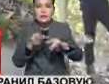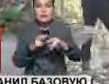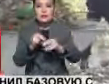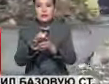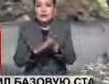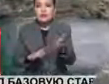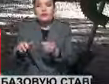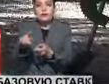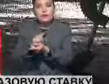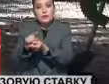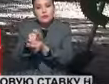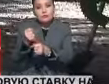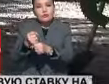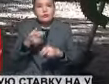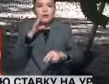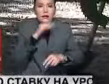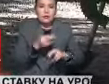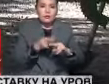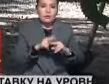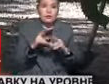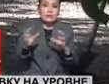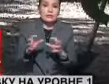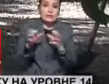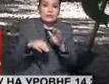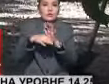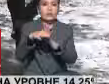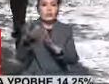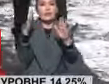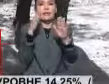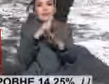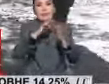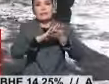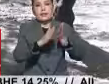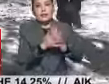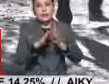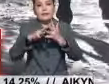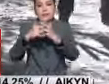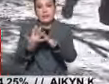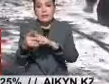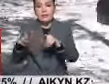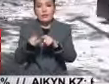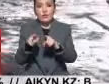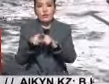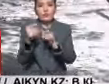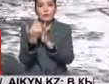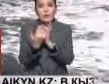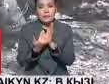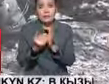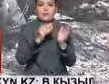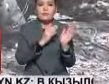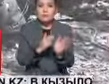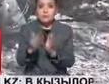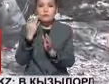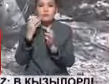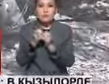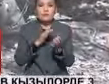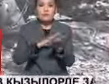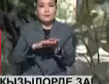утилизации. Организаторы отметили, что в целях сохранения и улучшения экологической обстановки в селе такие мероприятия проводятся на регулярной основе.